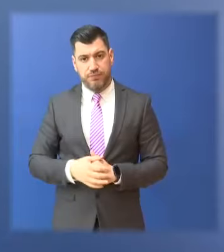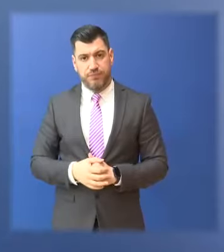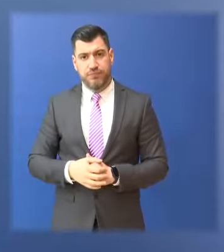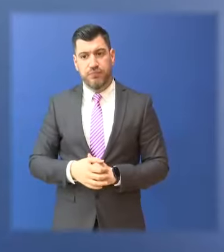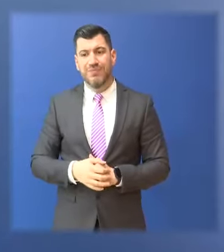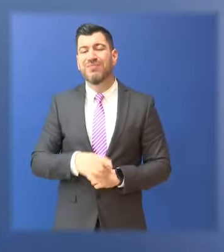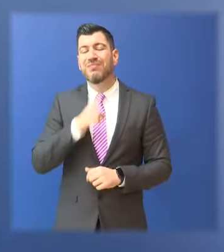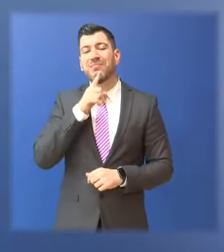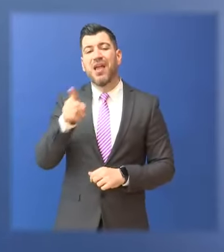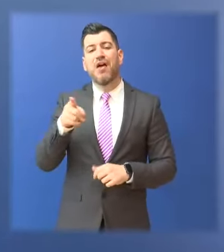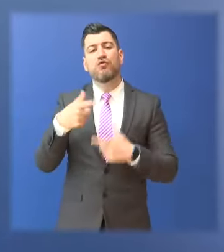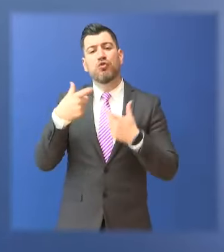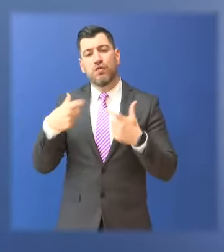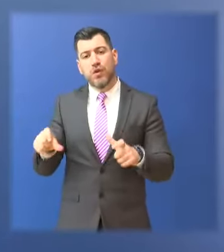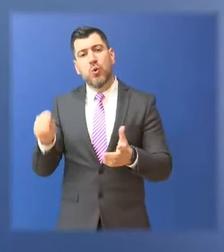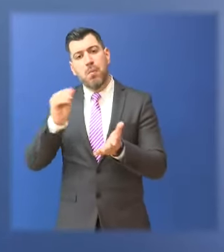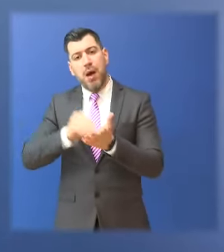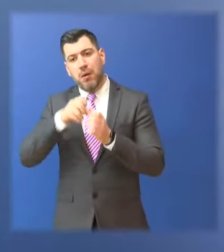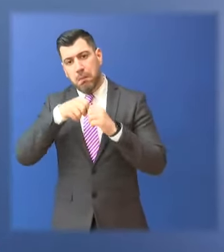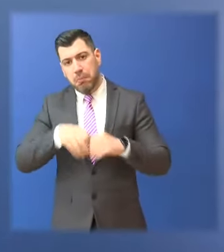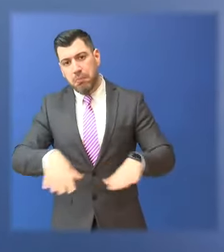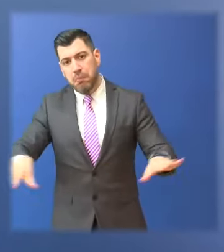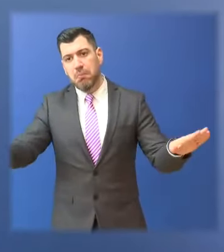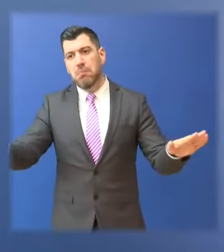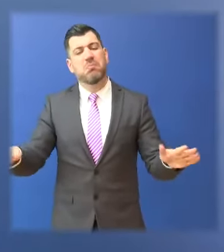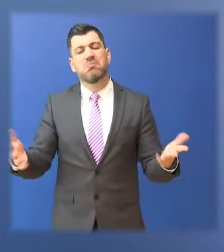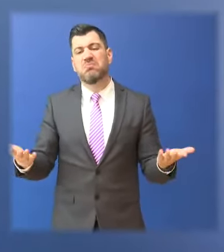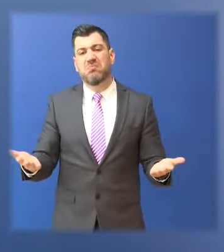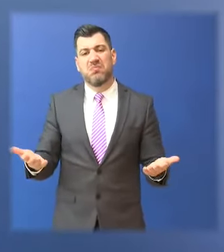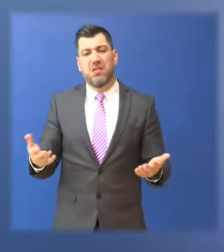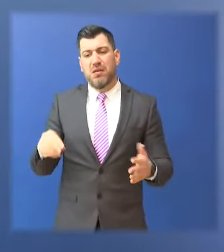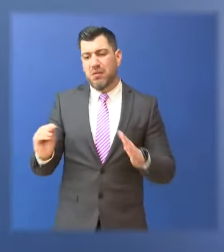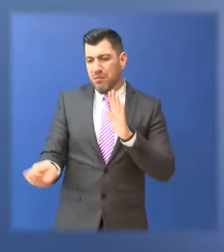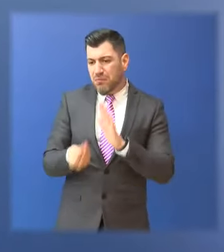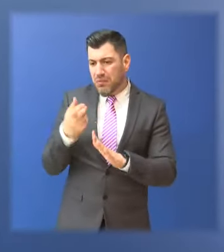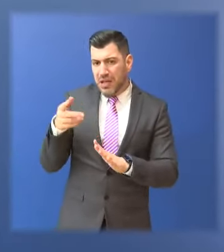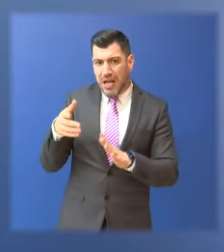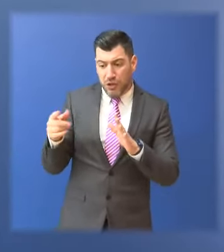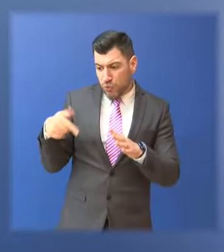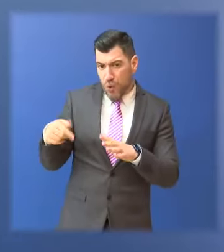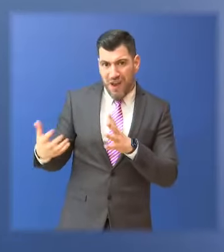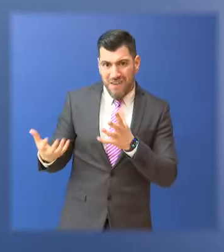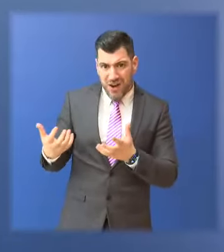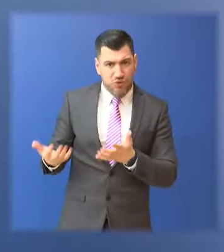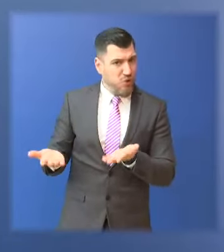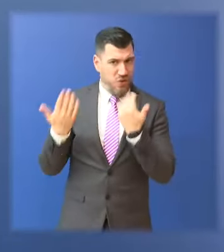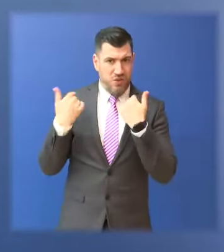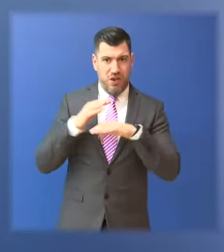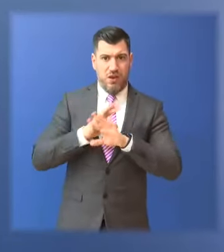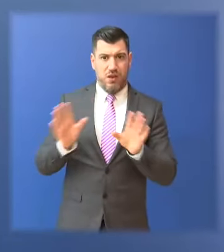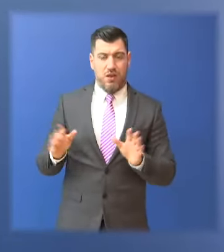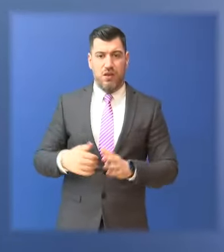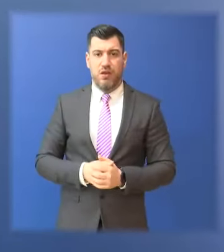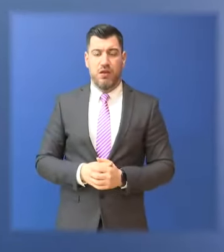αναπαρήχθη κακώς. Δεν υπήρχε σε κάποιο νέο συμβάν και νομίζω έχει διαψευστεί με επίσημη ανακοίνωση και από